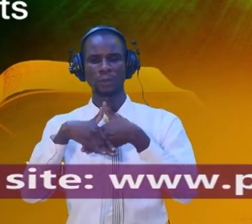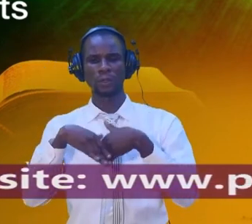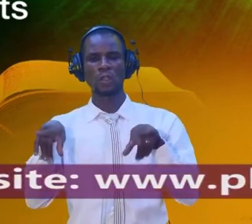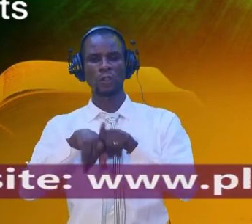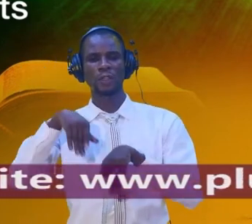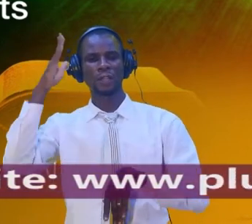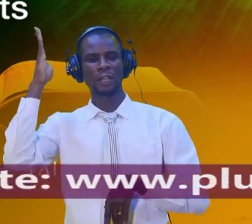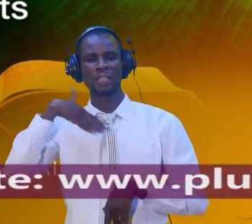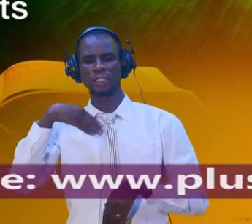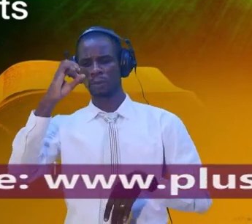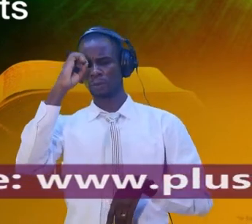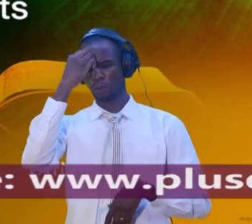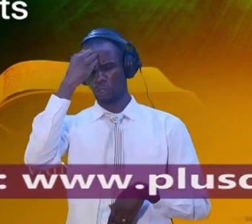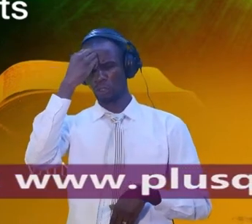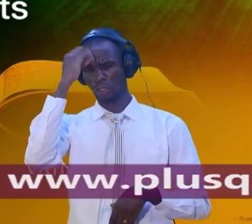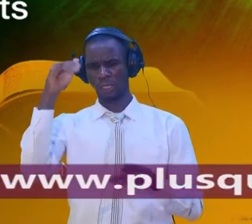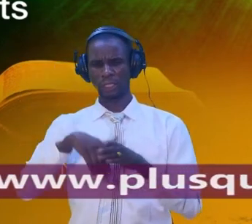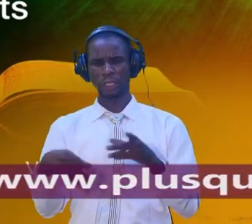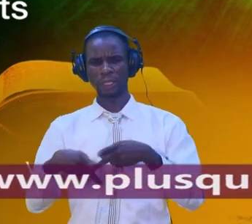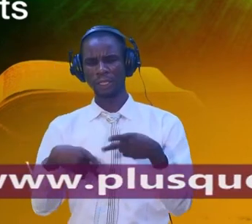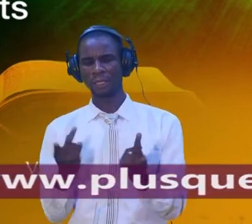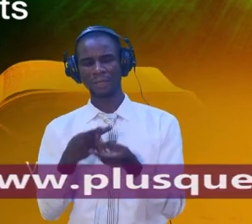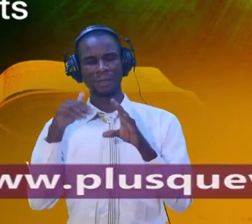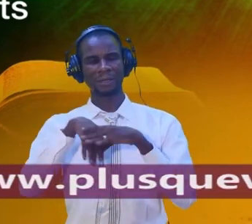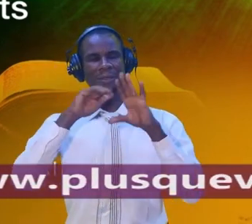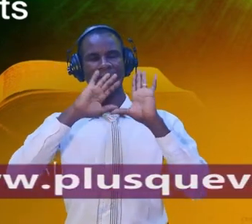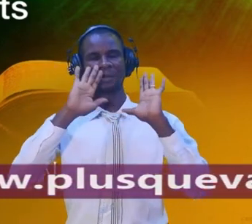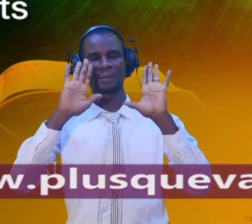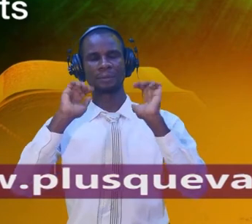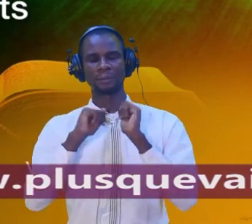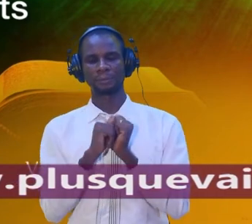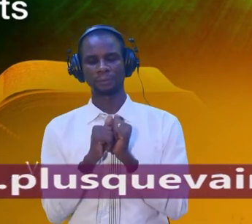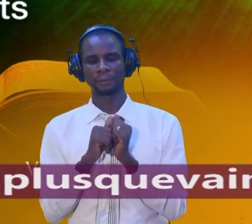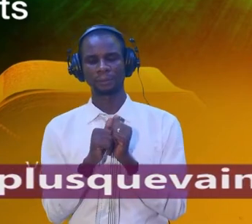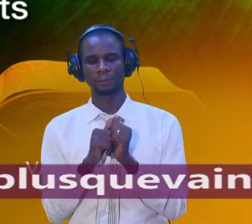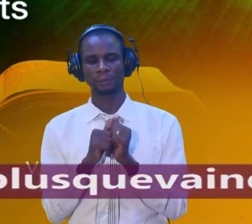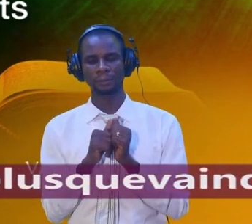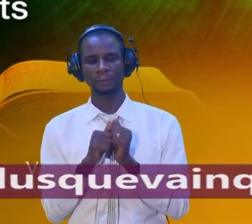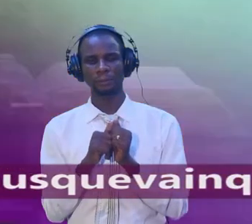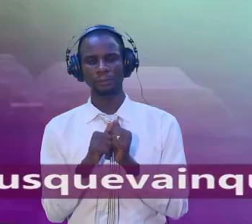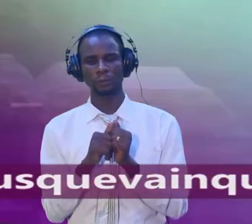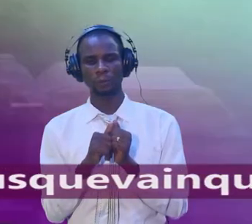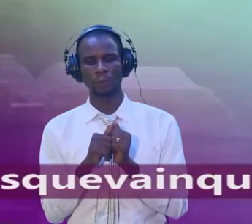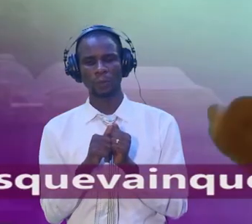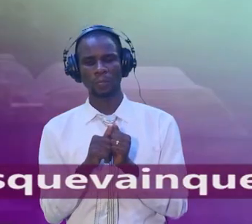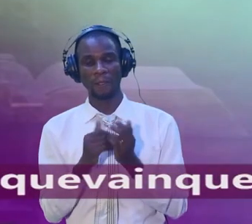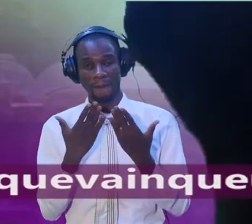mamlaka juu ya wakuu wa giza hili juu ya majeshi ya pepo wabaya katika ulimwengu wa roho.